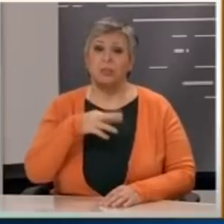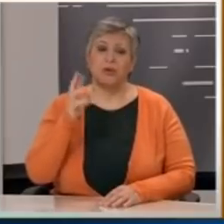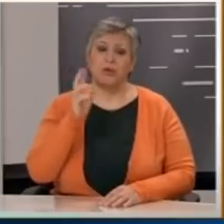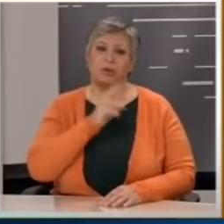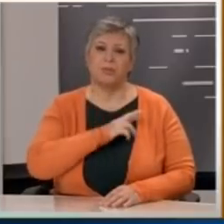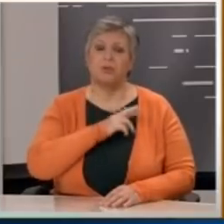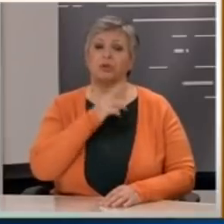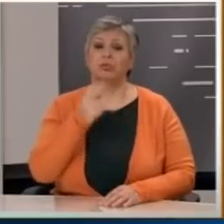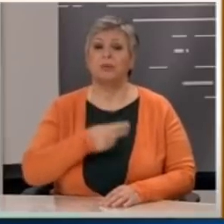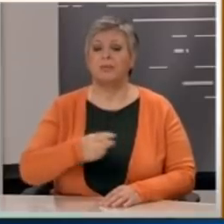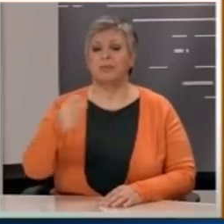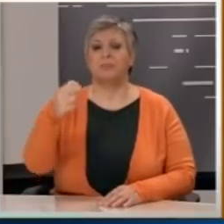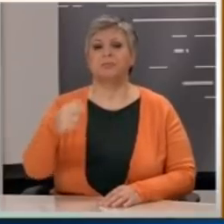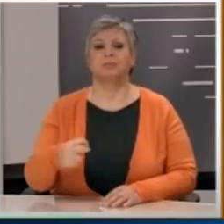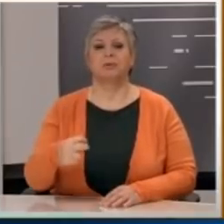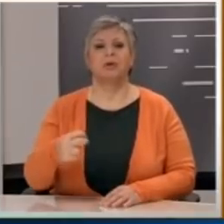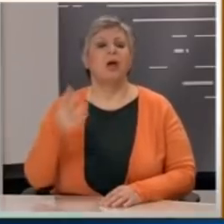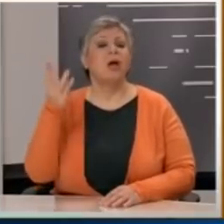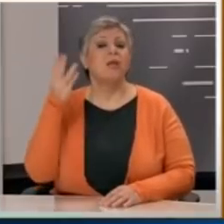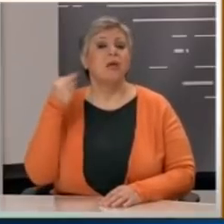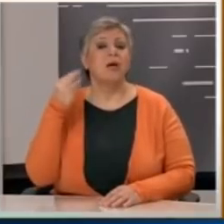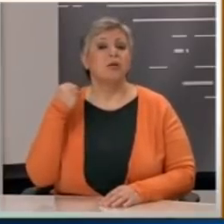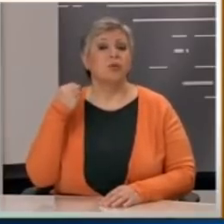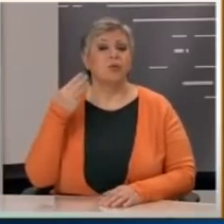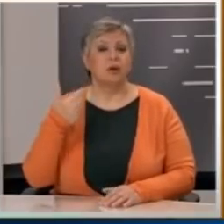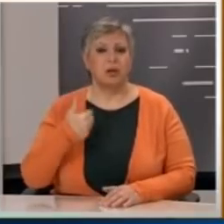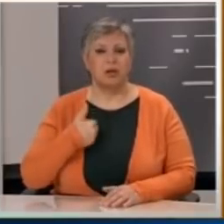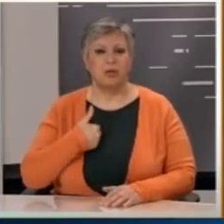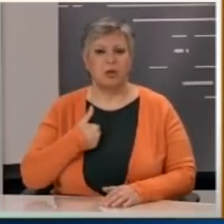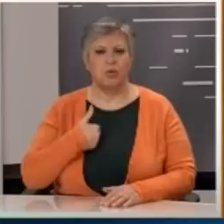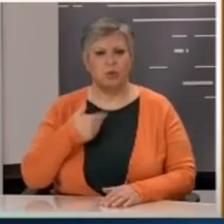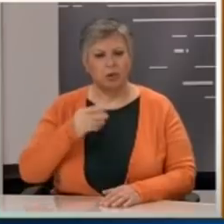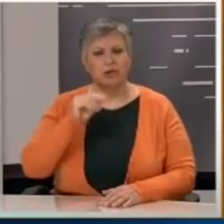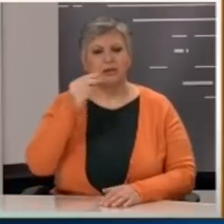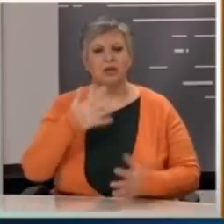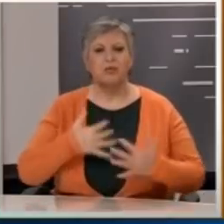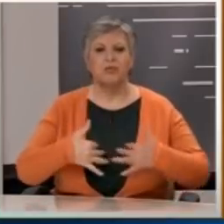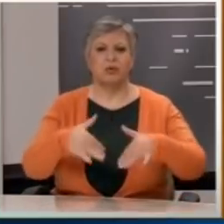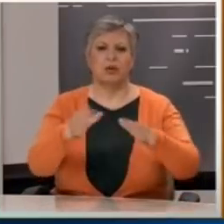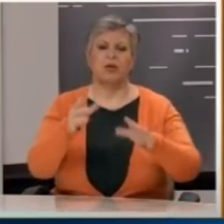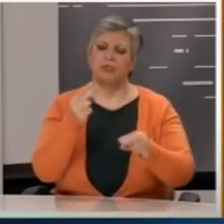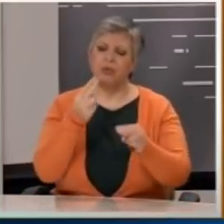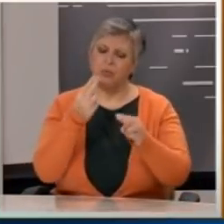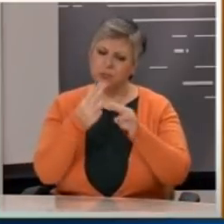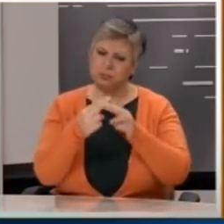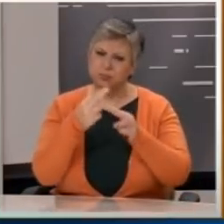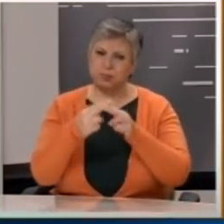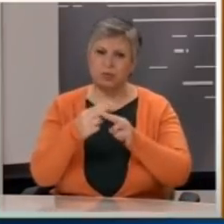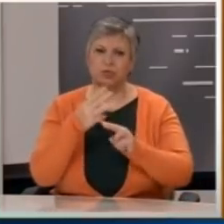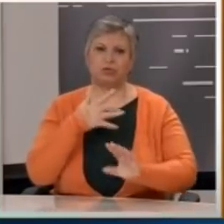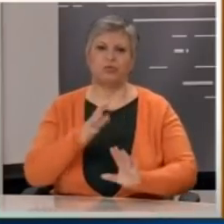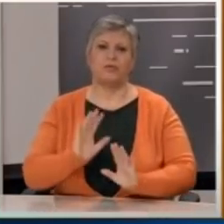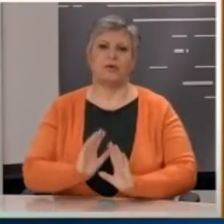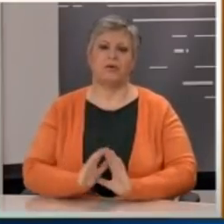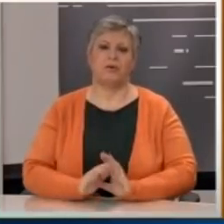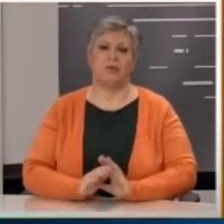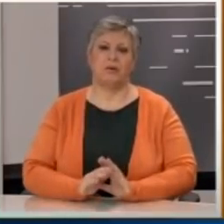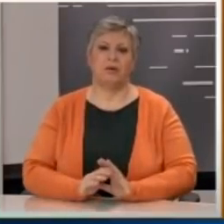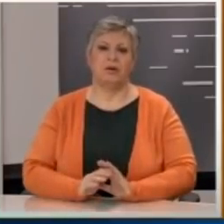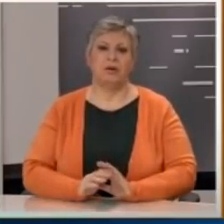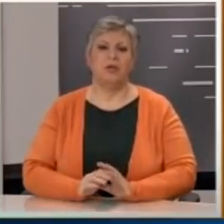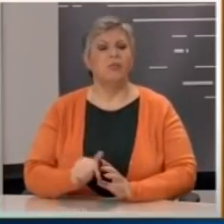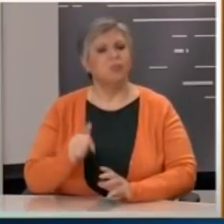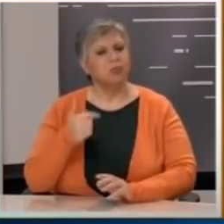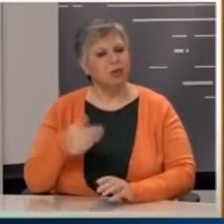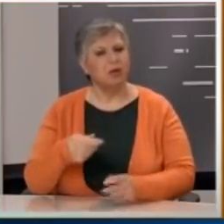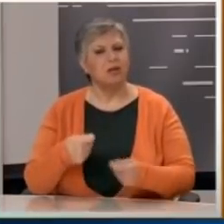αρχηγών υπέρτατο ζήτημα. Γιατί αν δεν μας ακούσει εδώ, πού θα μας ακούσει? όλα